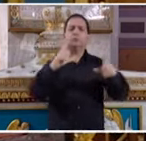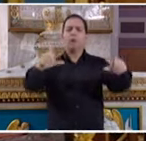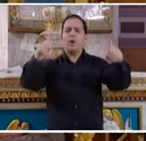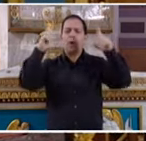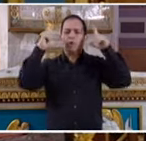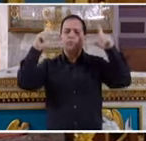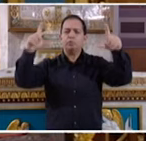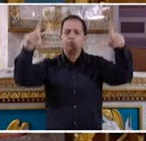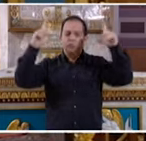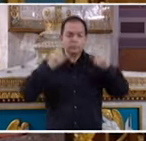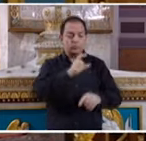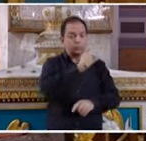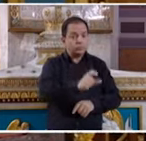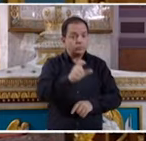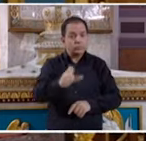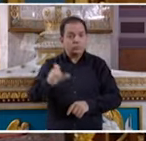πάντων των Αγίων